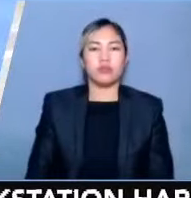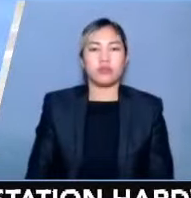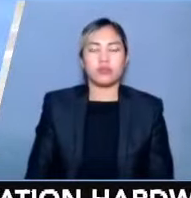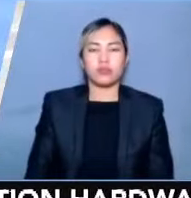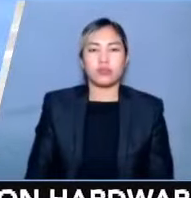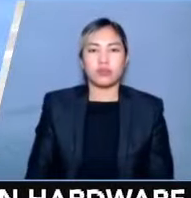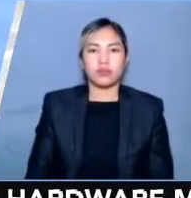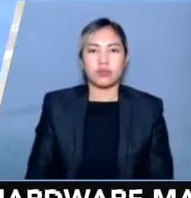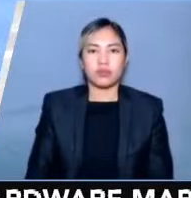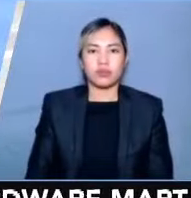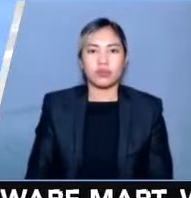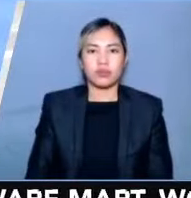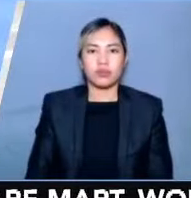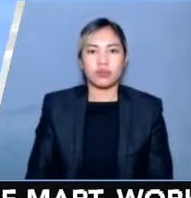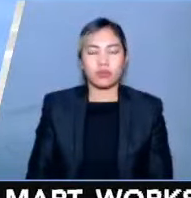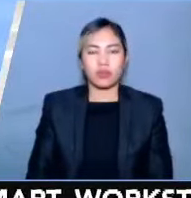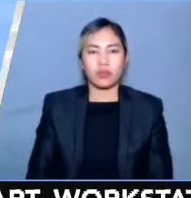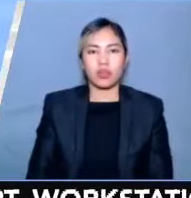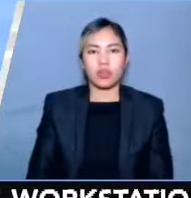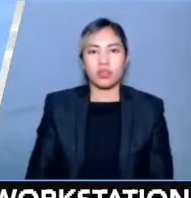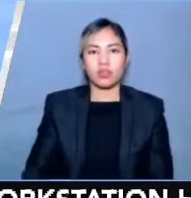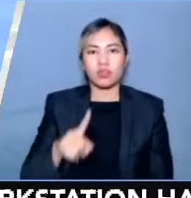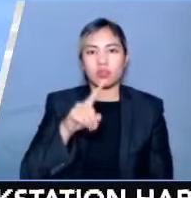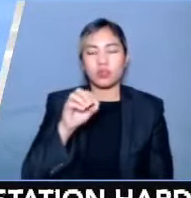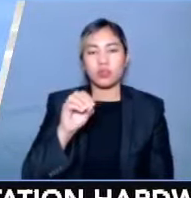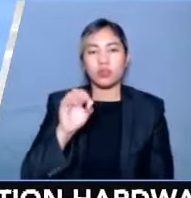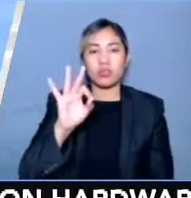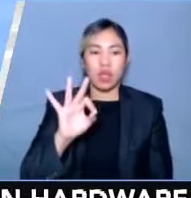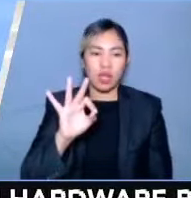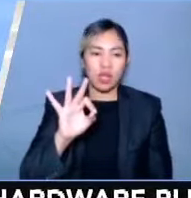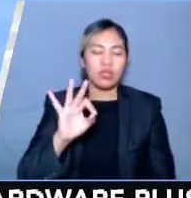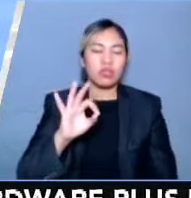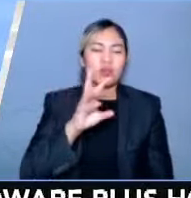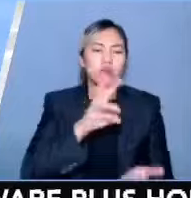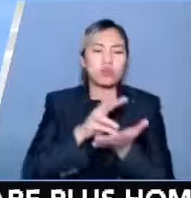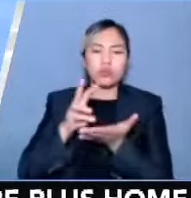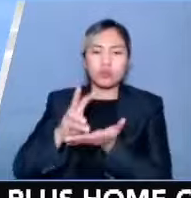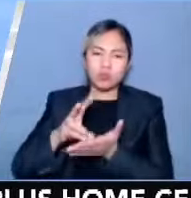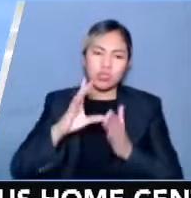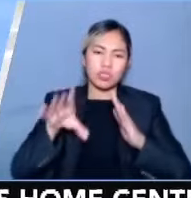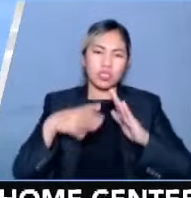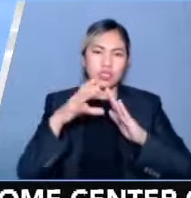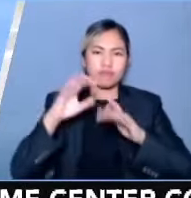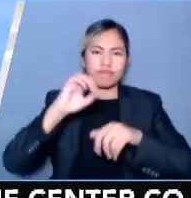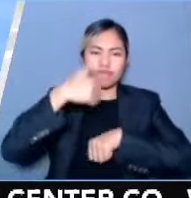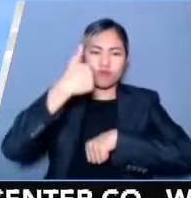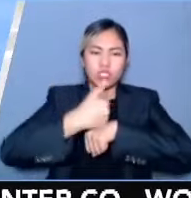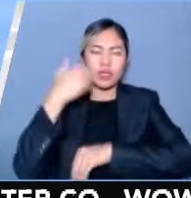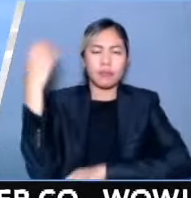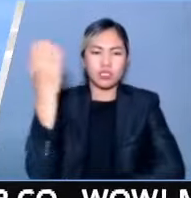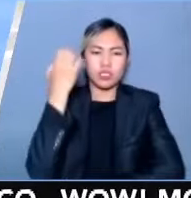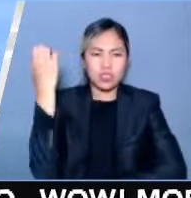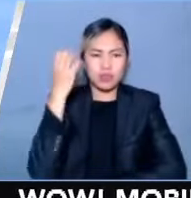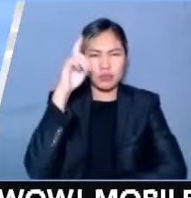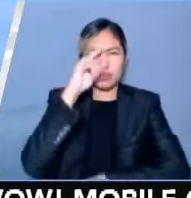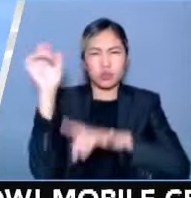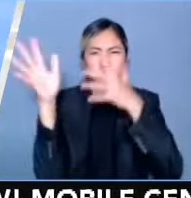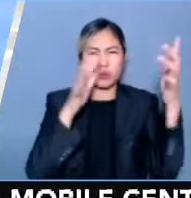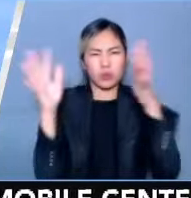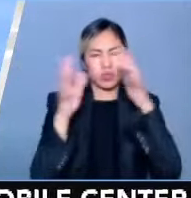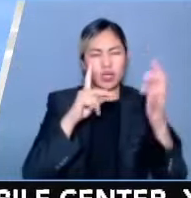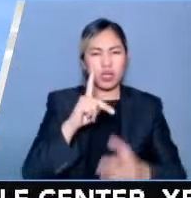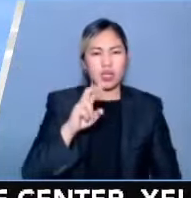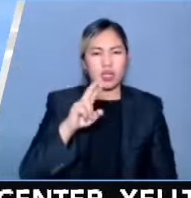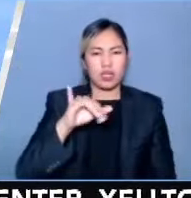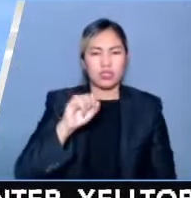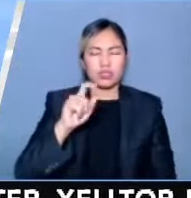190 na pong bayan at lungsod sa bansang nasa state of calamity sa dahil sa bagyong Christine. At kaugnay niyan, kausapin natin si Office of Civil Defense